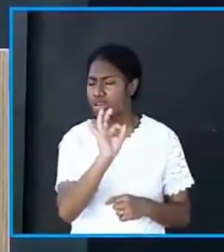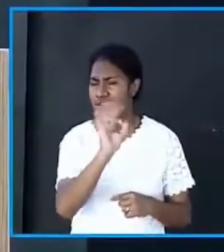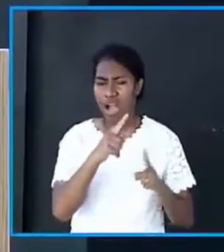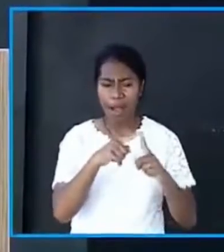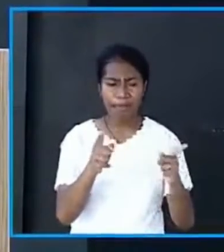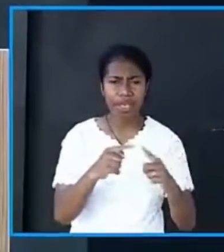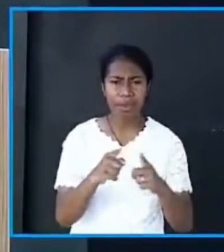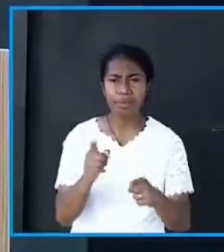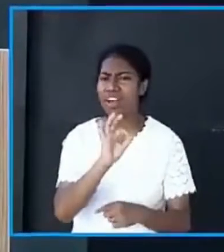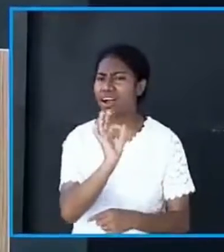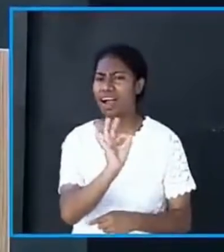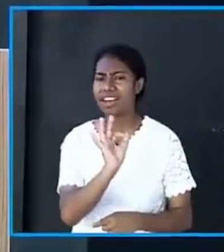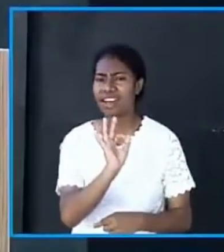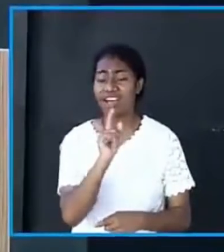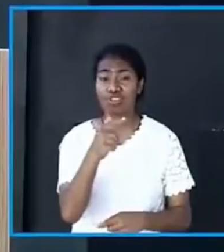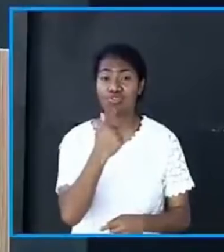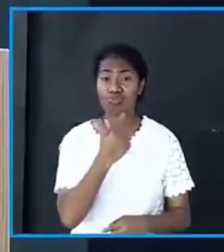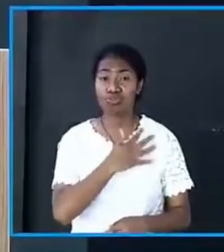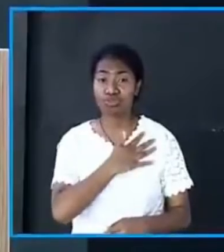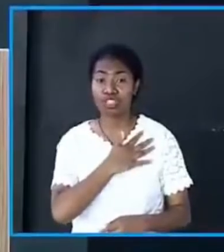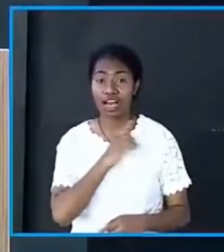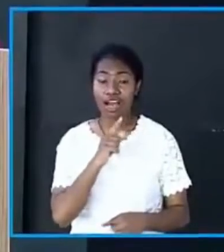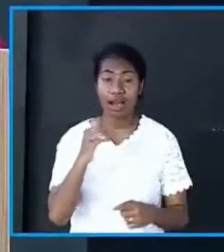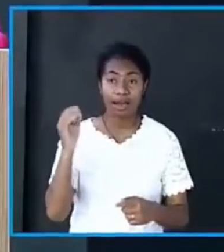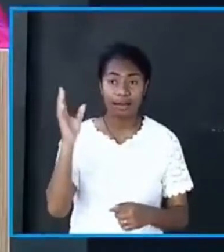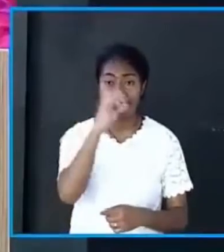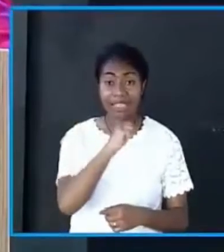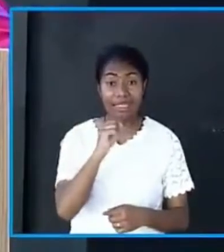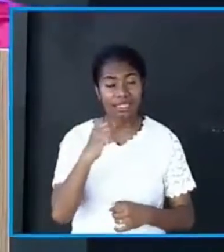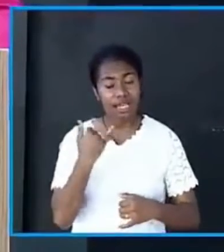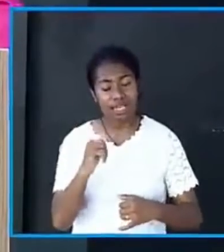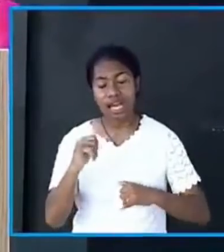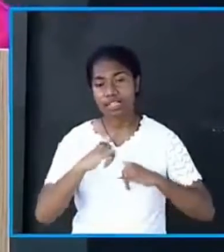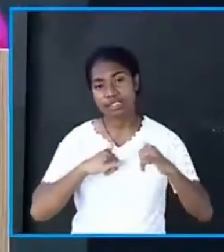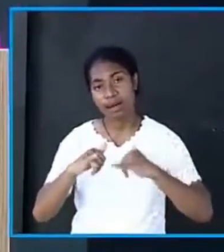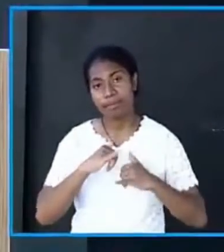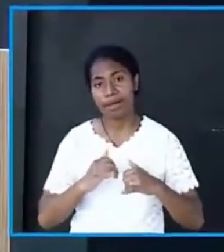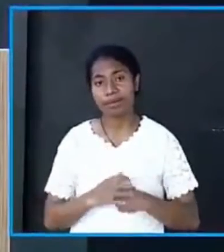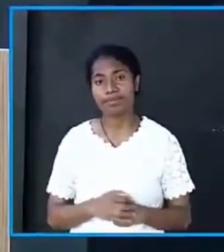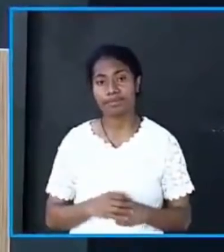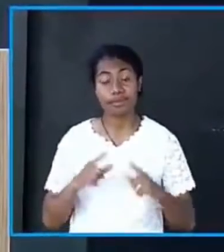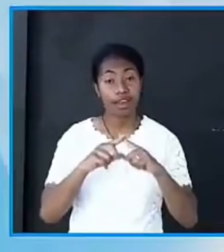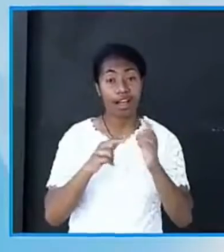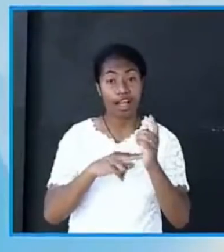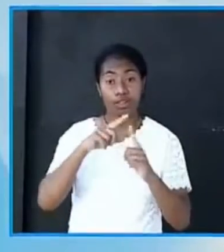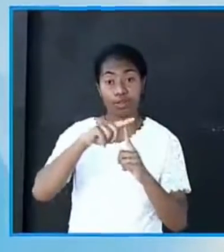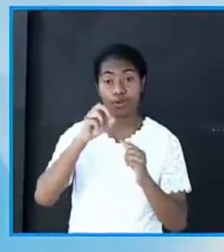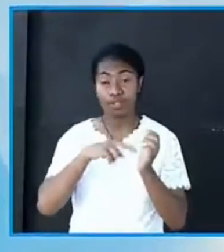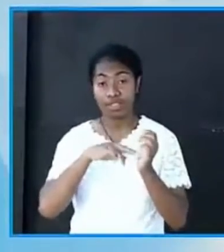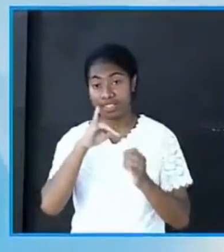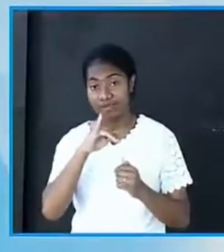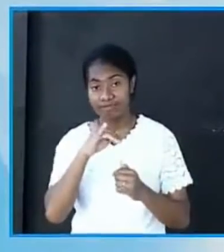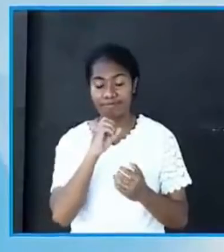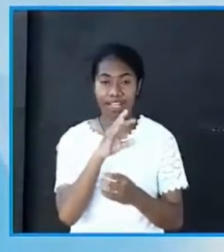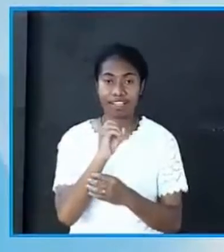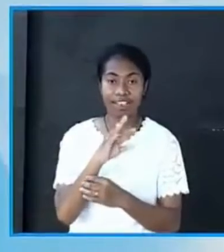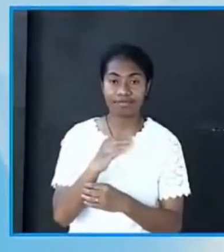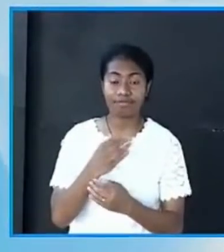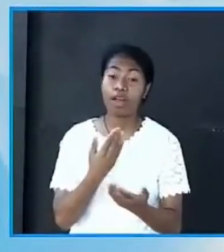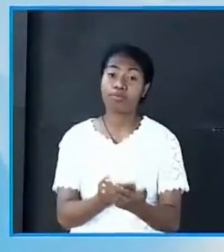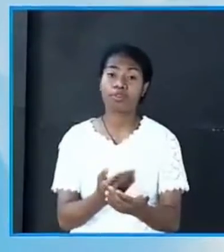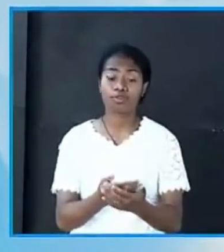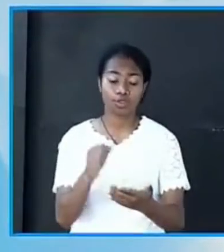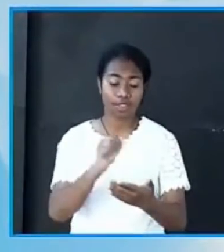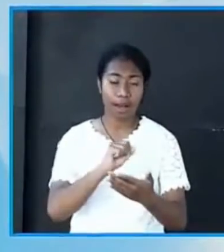gambar itu mempunyai pengertian yang sama Anthony hoekema mengatakan begini karyawan menurut gambar